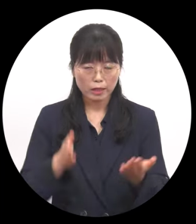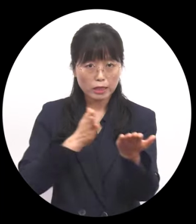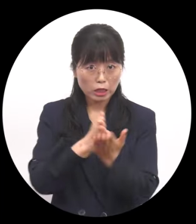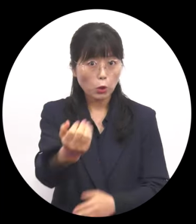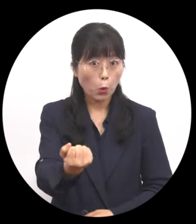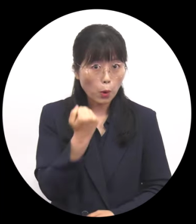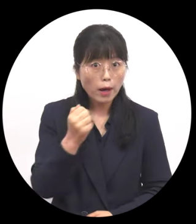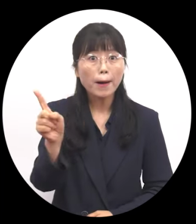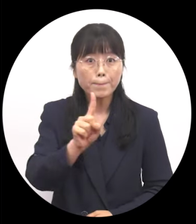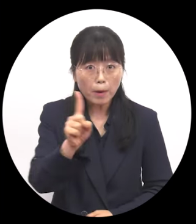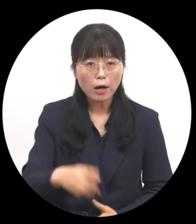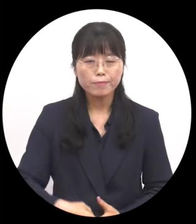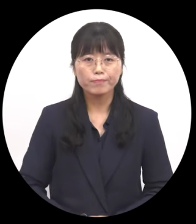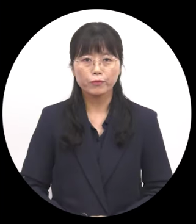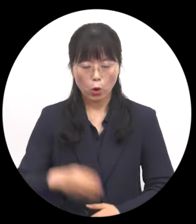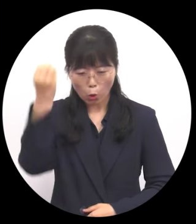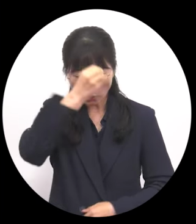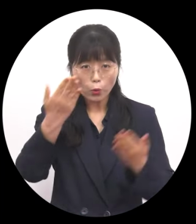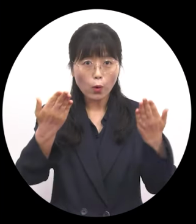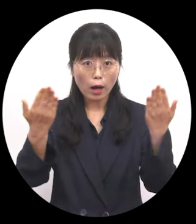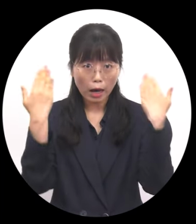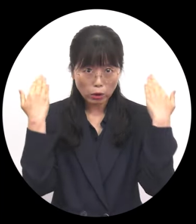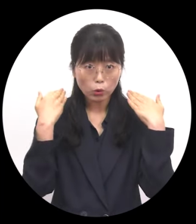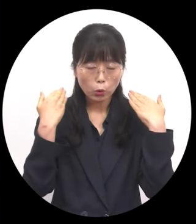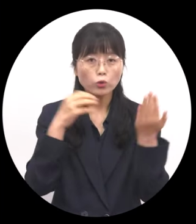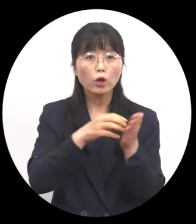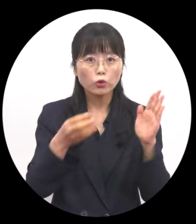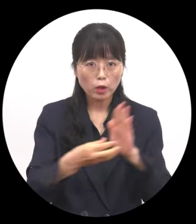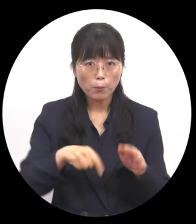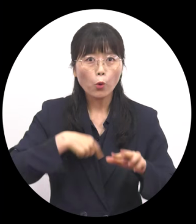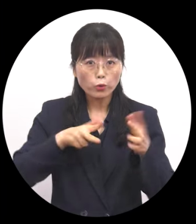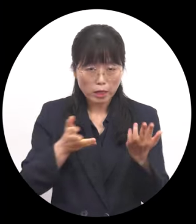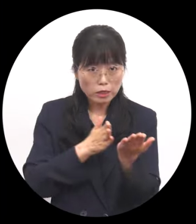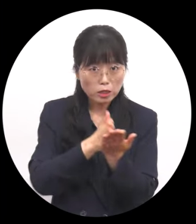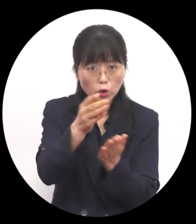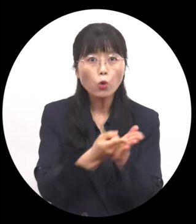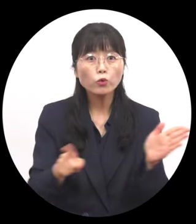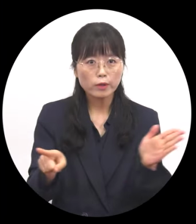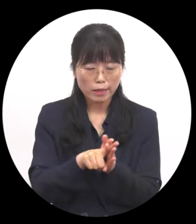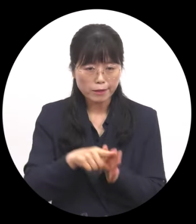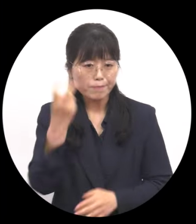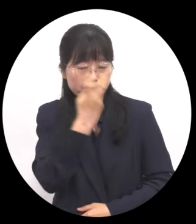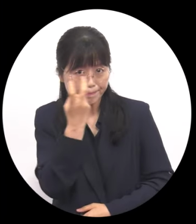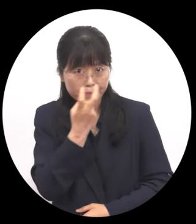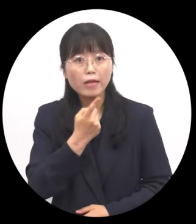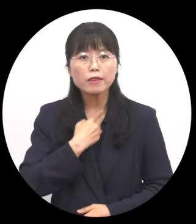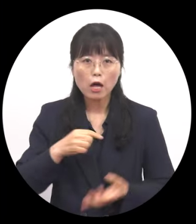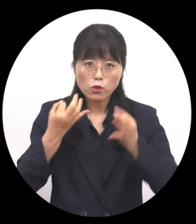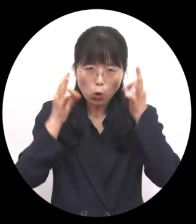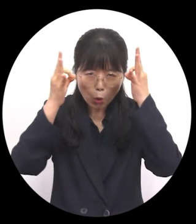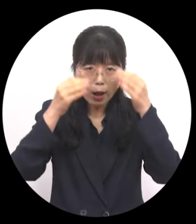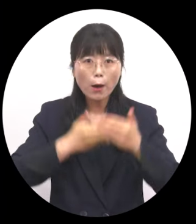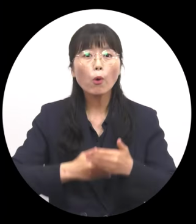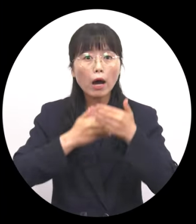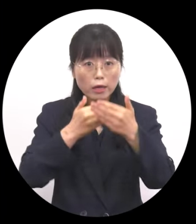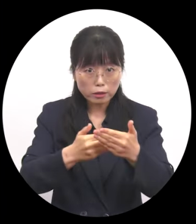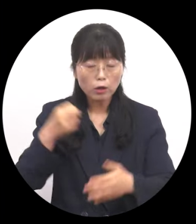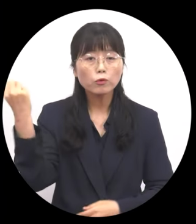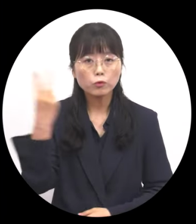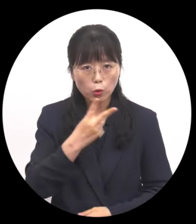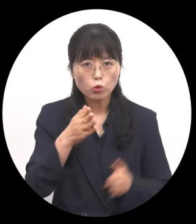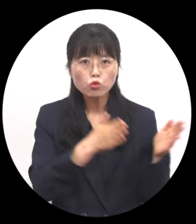진로 역량은 고등학교 수준에서 자신의 진로를 위해서 탐색했던 노력의 과정,